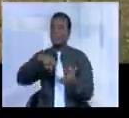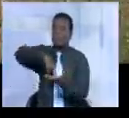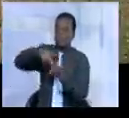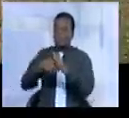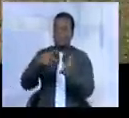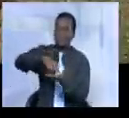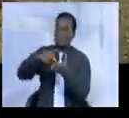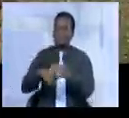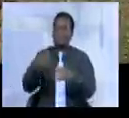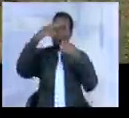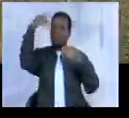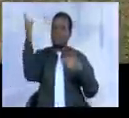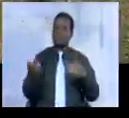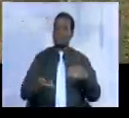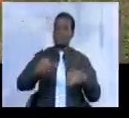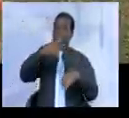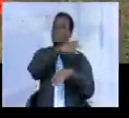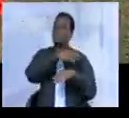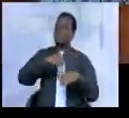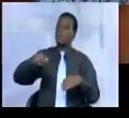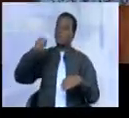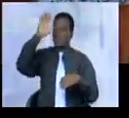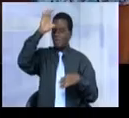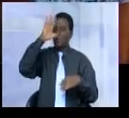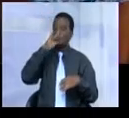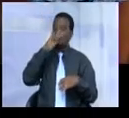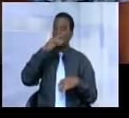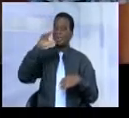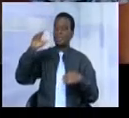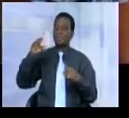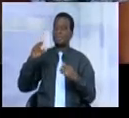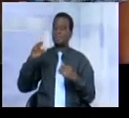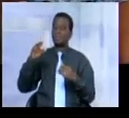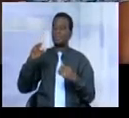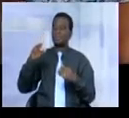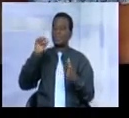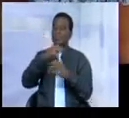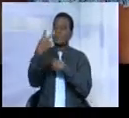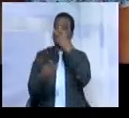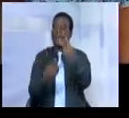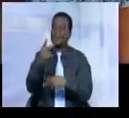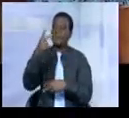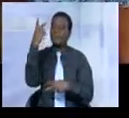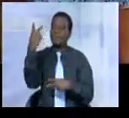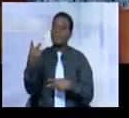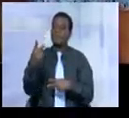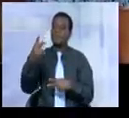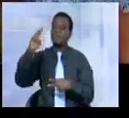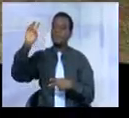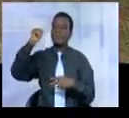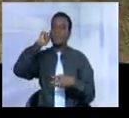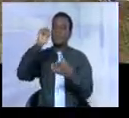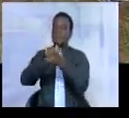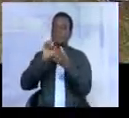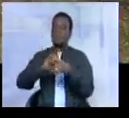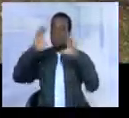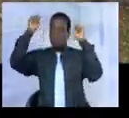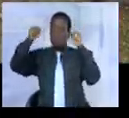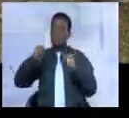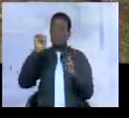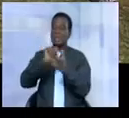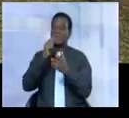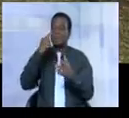ballet pour honorer leur marraine et son invitée, la première dame du Japon. Cette visite des deux premières dames concernait aussi les